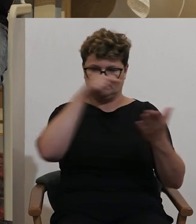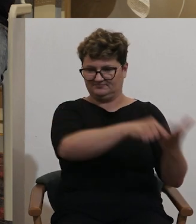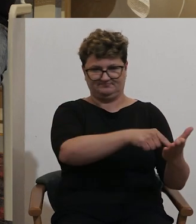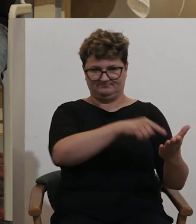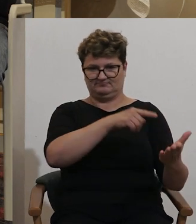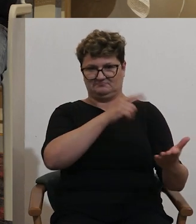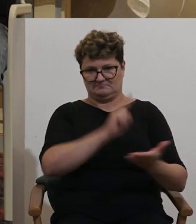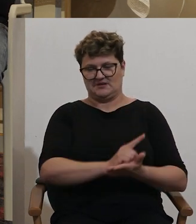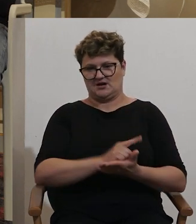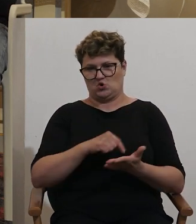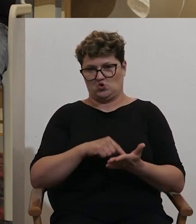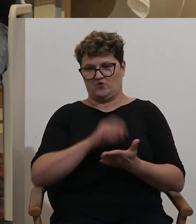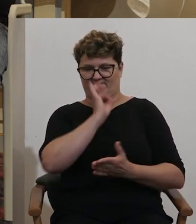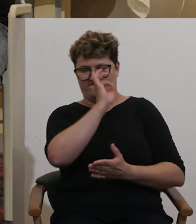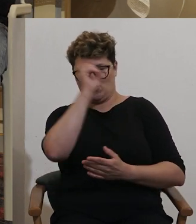Ale właśnie,